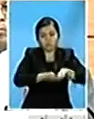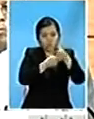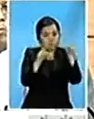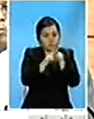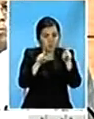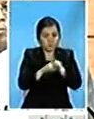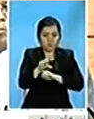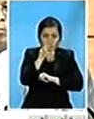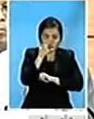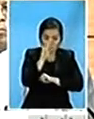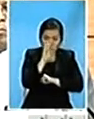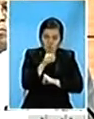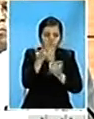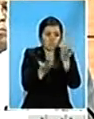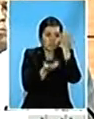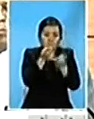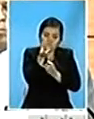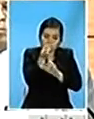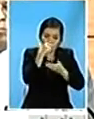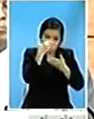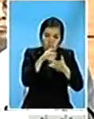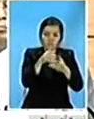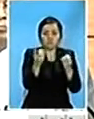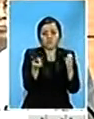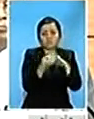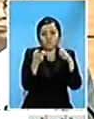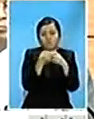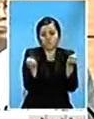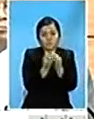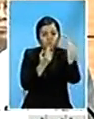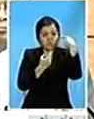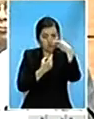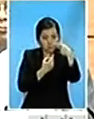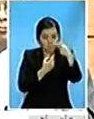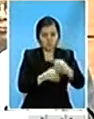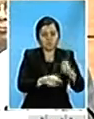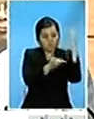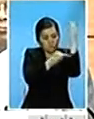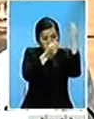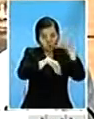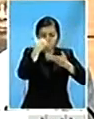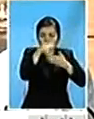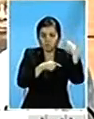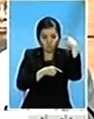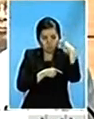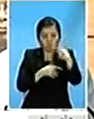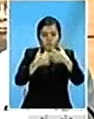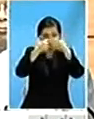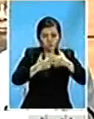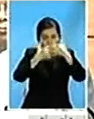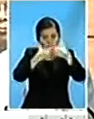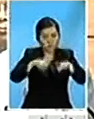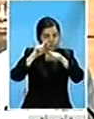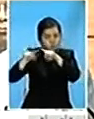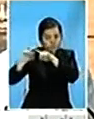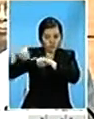จะเป็นข้าวไม่ว่าจะเป็นยางนะครับผลผลิตทางการเกษตรทุกๆประเภทติดลบหมด อุตสาหกรรมอิเล็กทรอนิกส์อุตสาหกรรมการผลิ